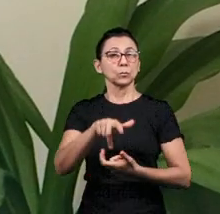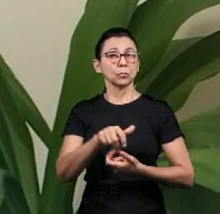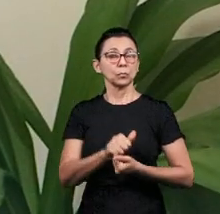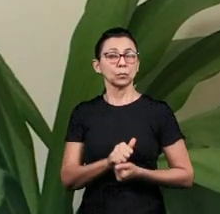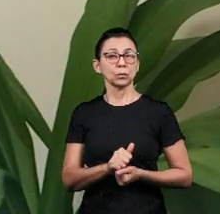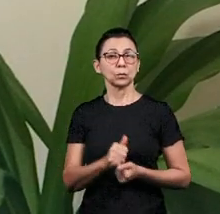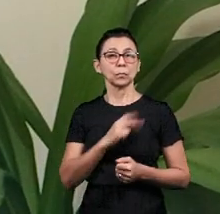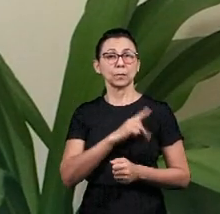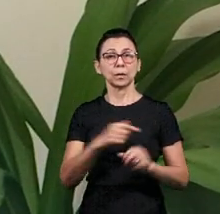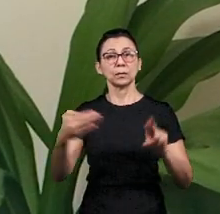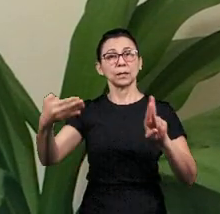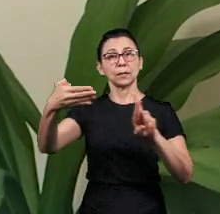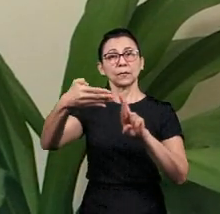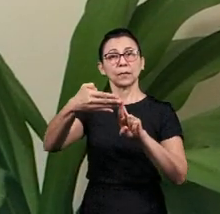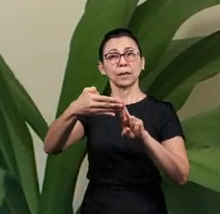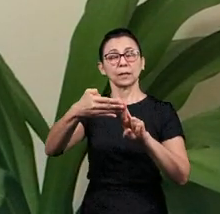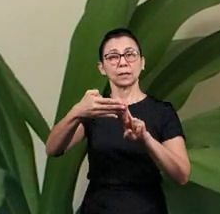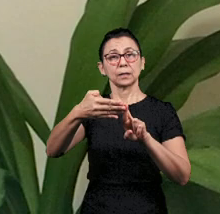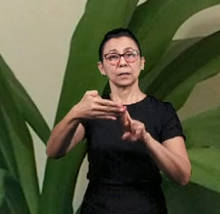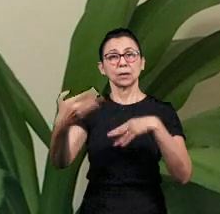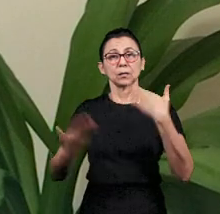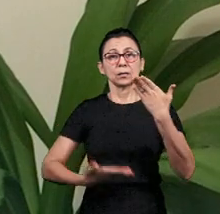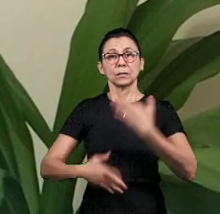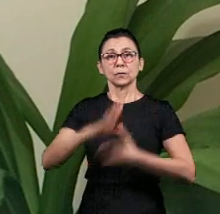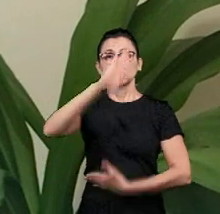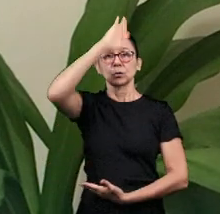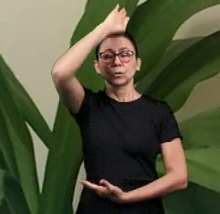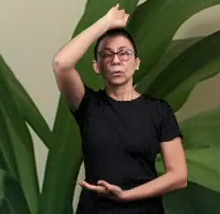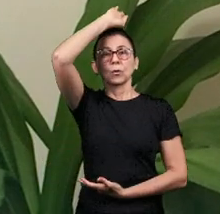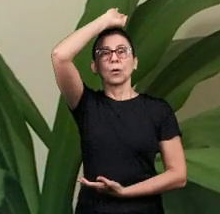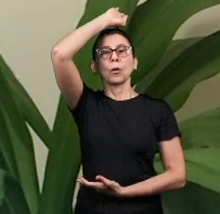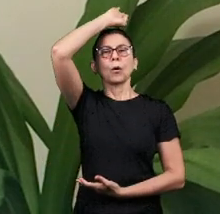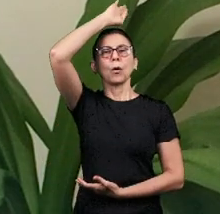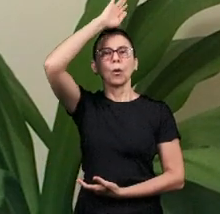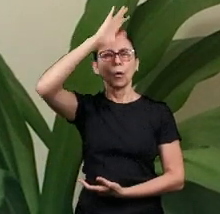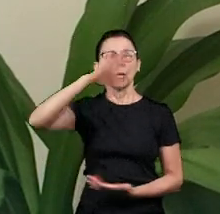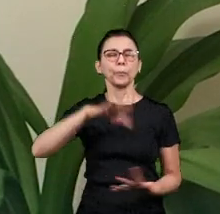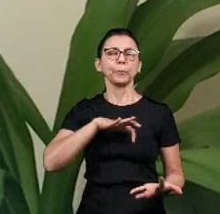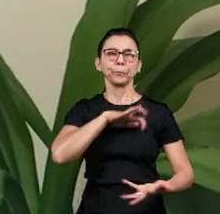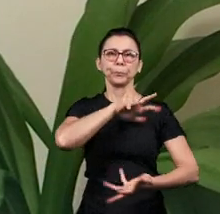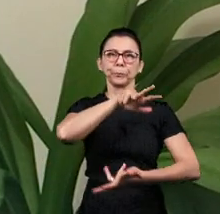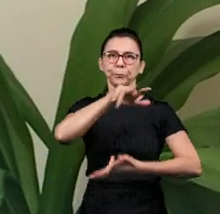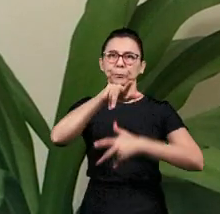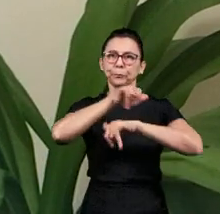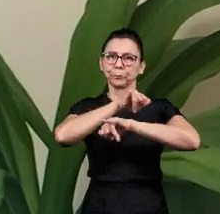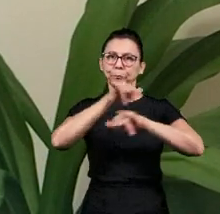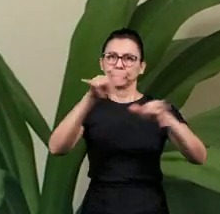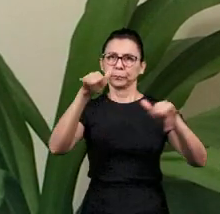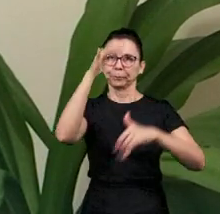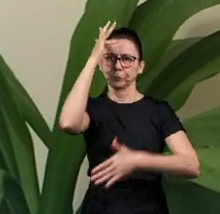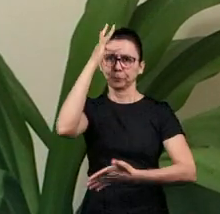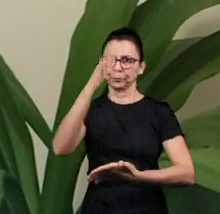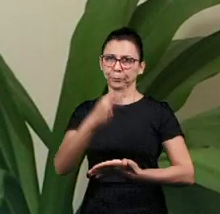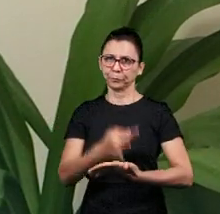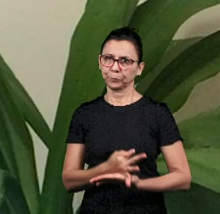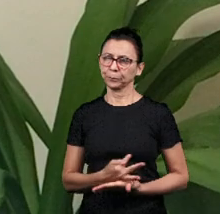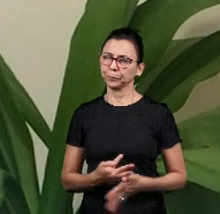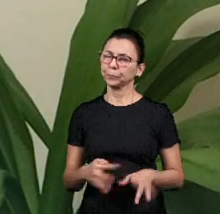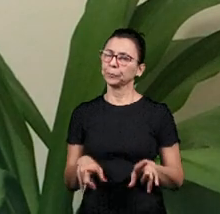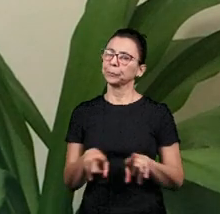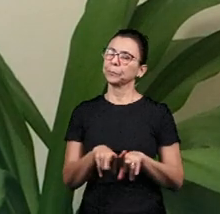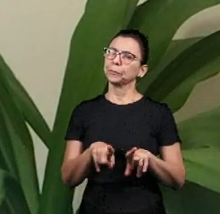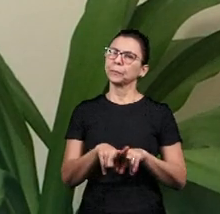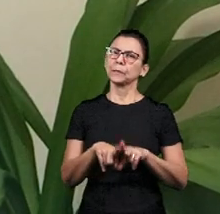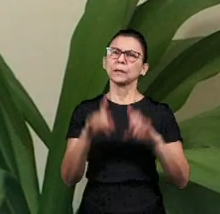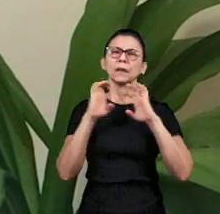de Rome en parlant de cela. Il dit, en tout le monde est annoncée votre foi. Aussi évangéliser